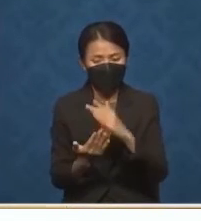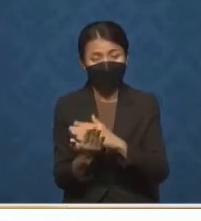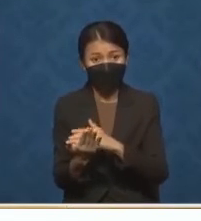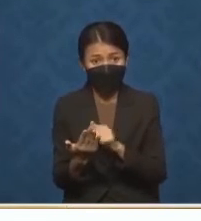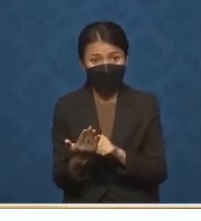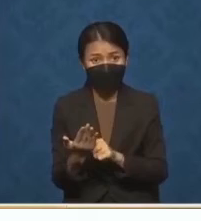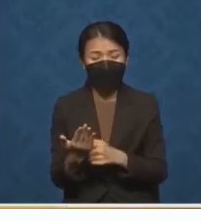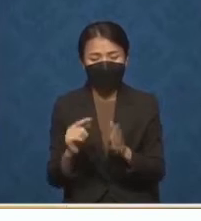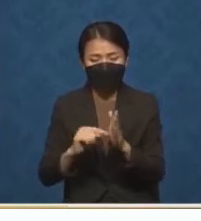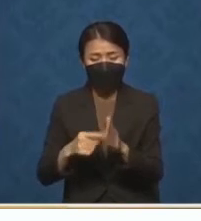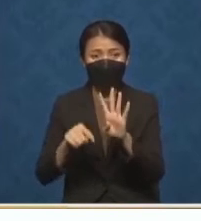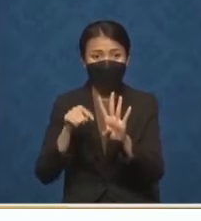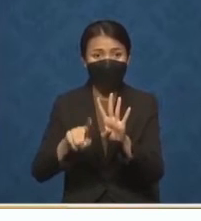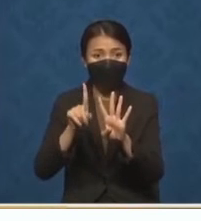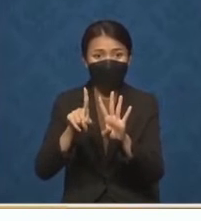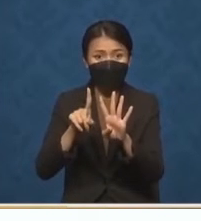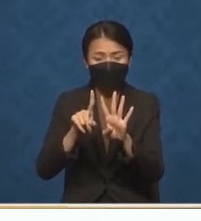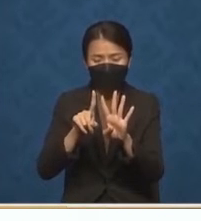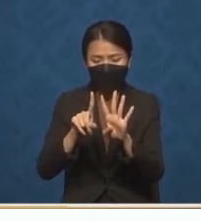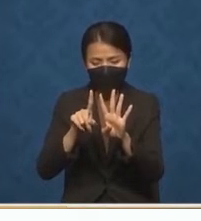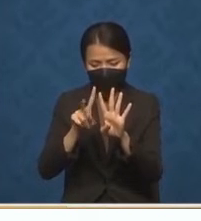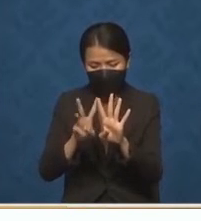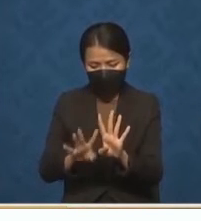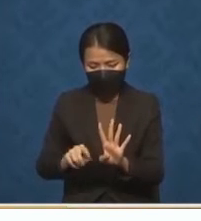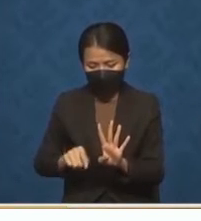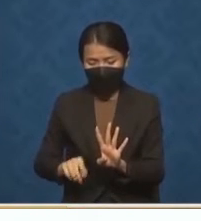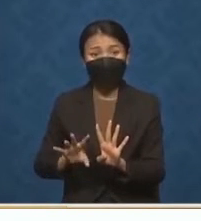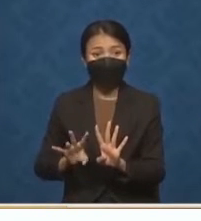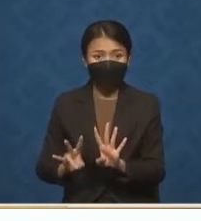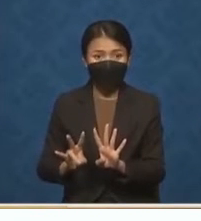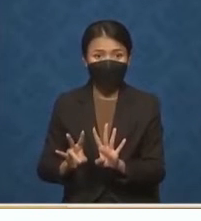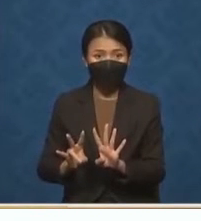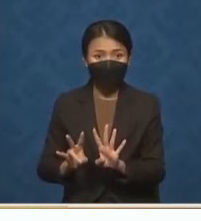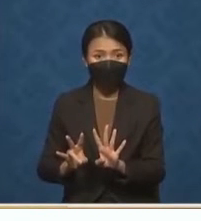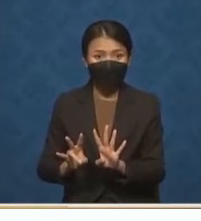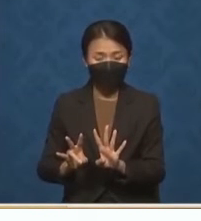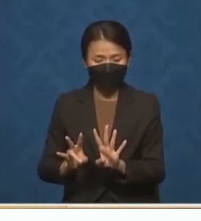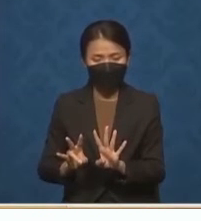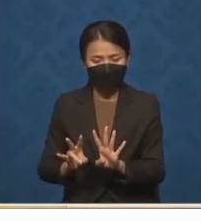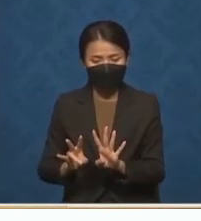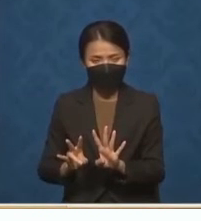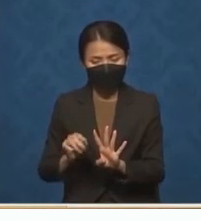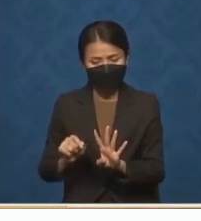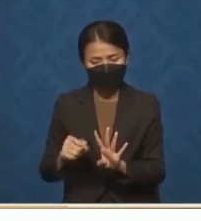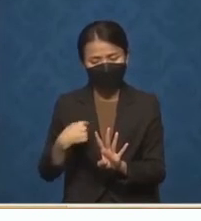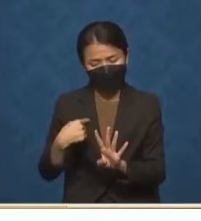4.1 กิบ้ จบไปท 4.7ซึ่งมีทั้หมดประมาณ 3ij หน้าถ้แล้บ